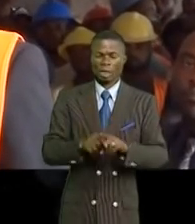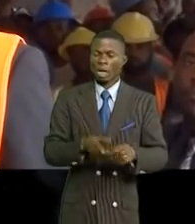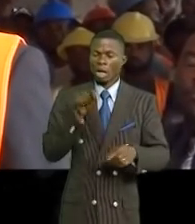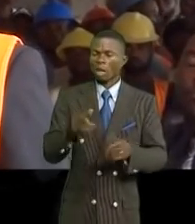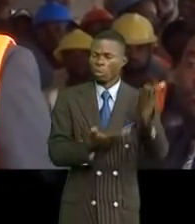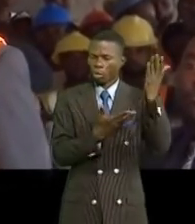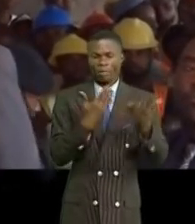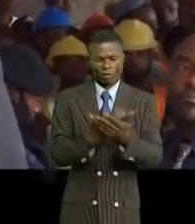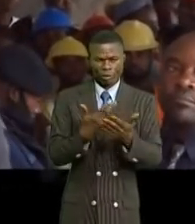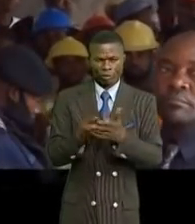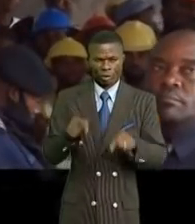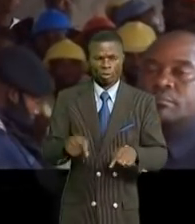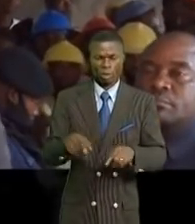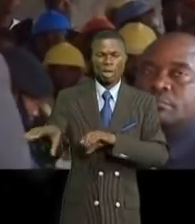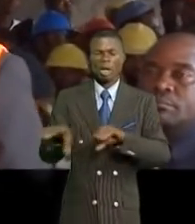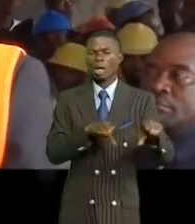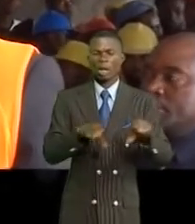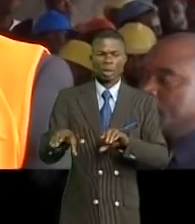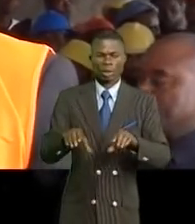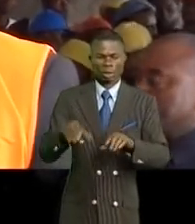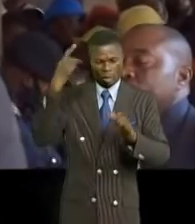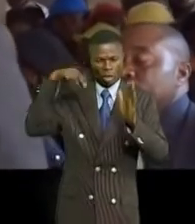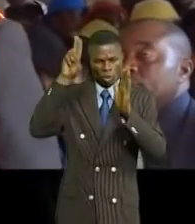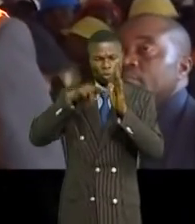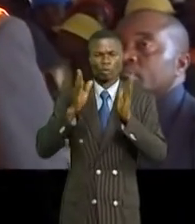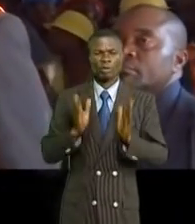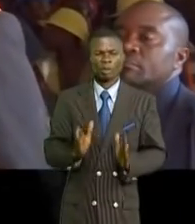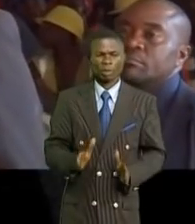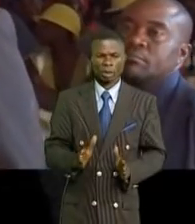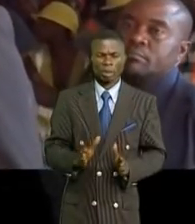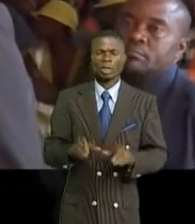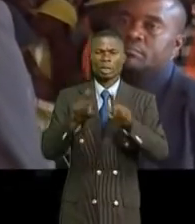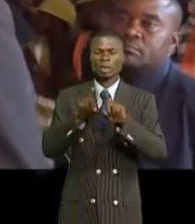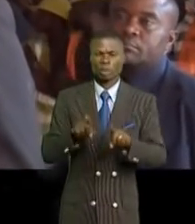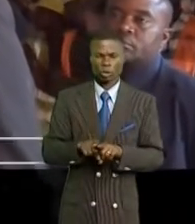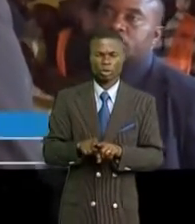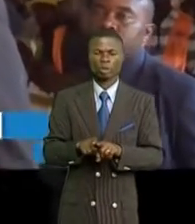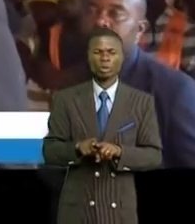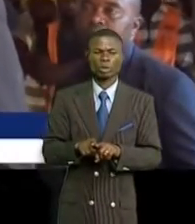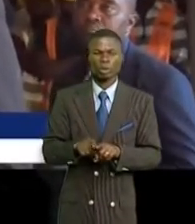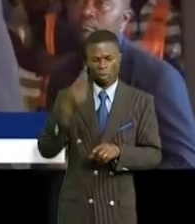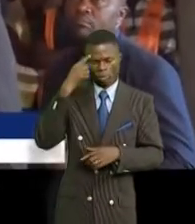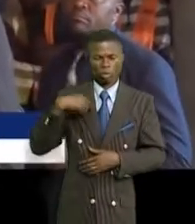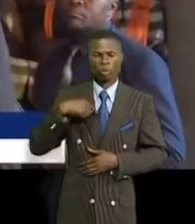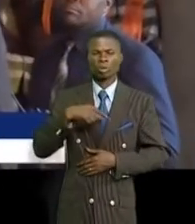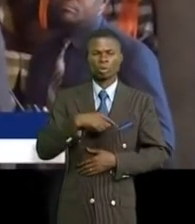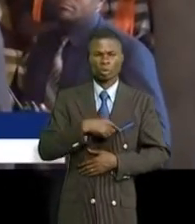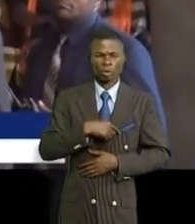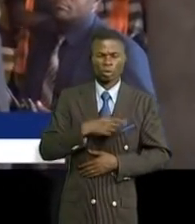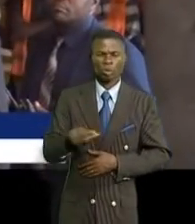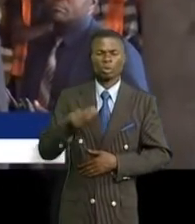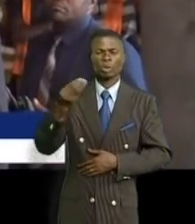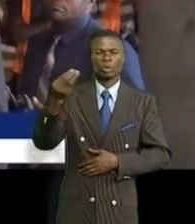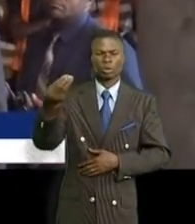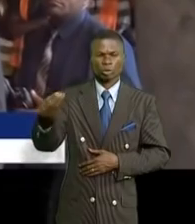chance pour l'action du gouvernement et pour pour nous nous accordons